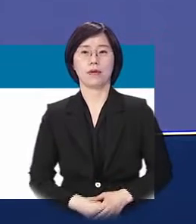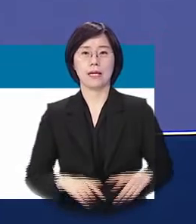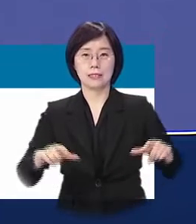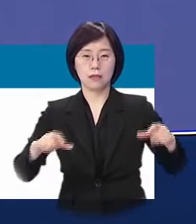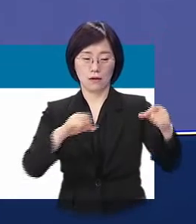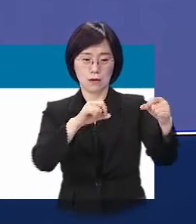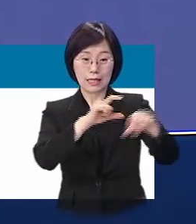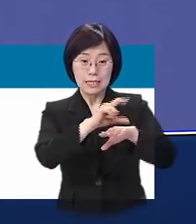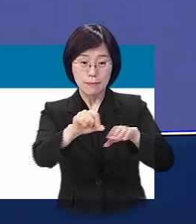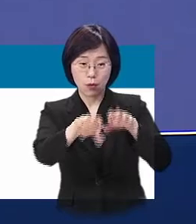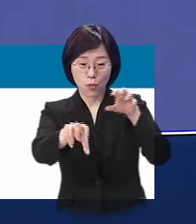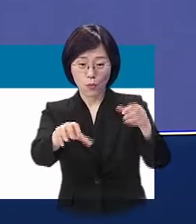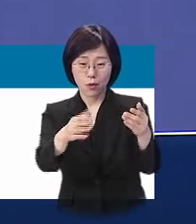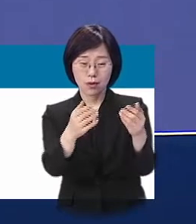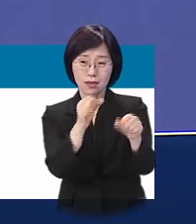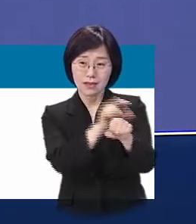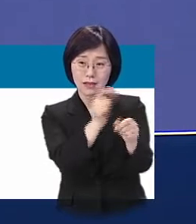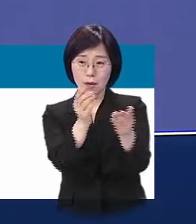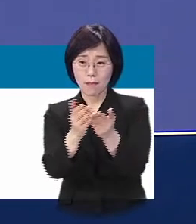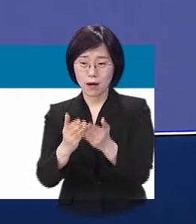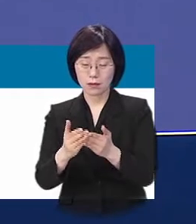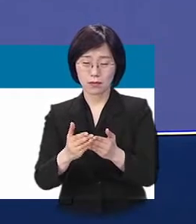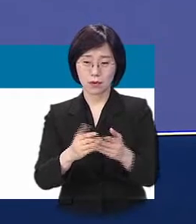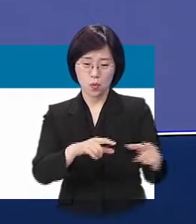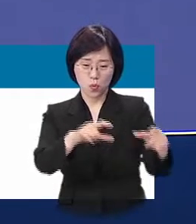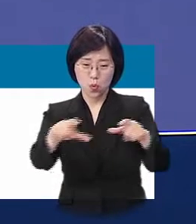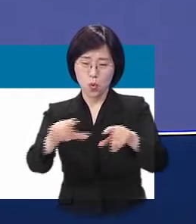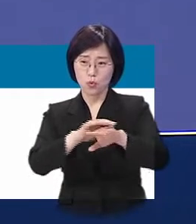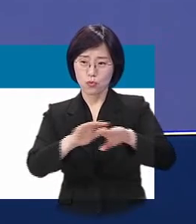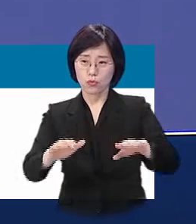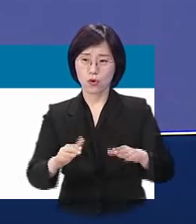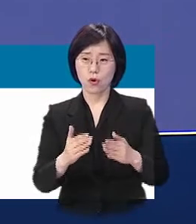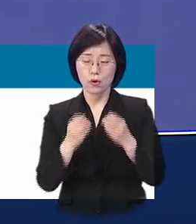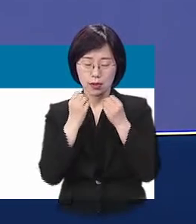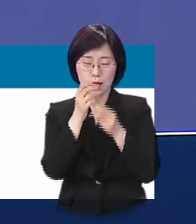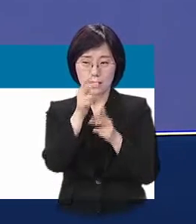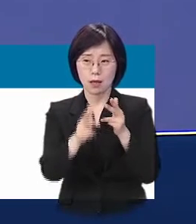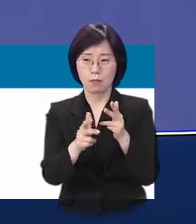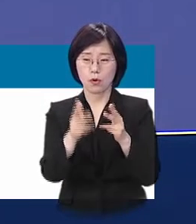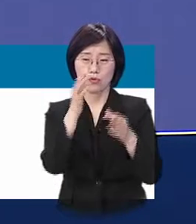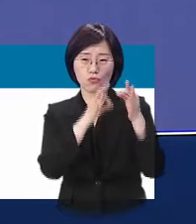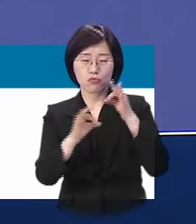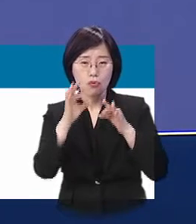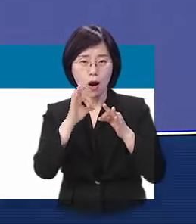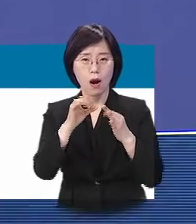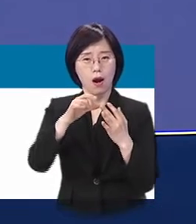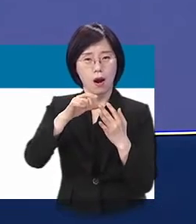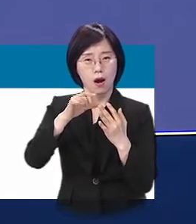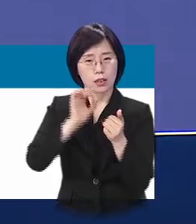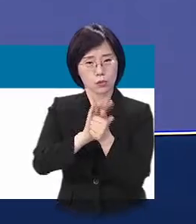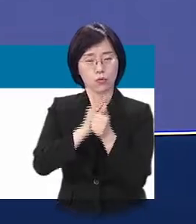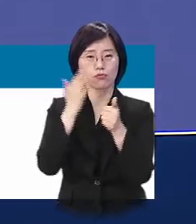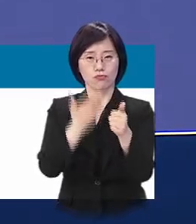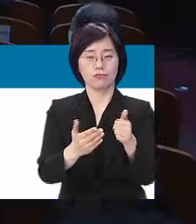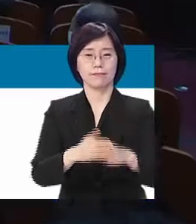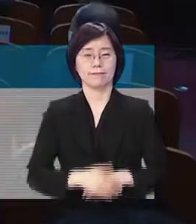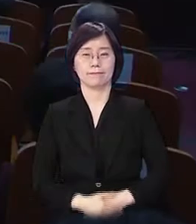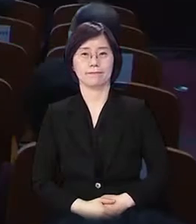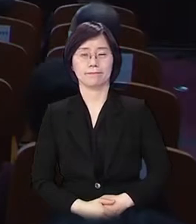지역 특성에 맞는 지역균형 뉴딜 추가 사업을 적극 발굴 하고